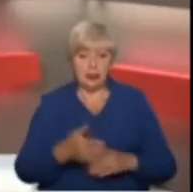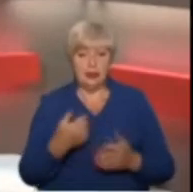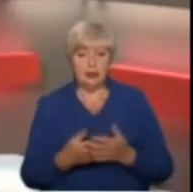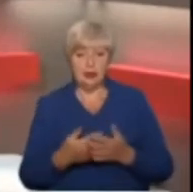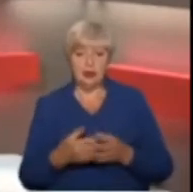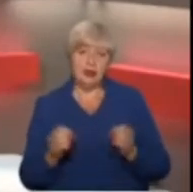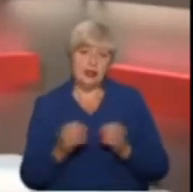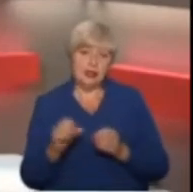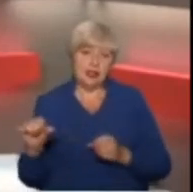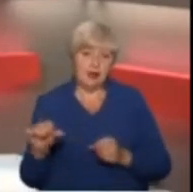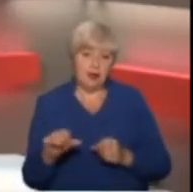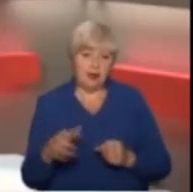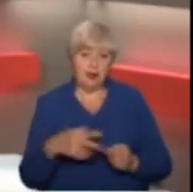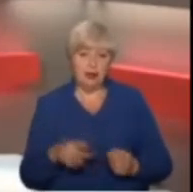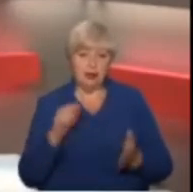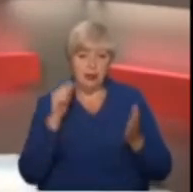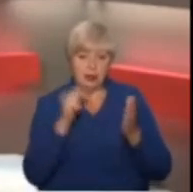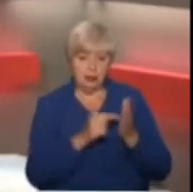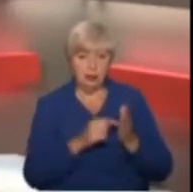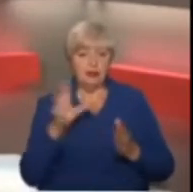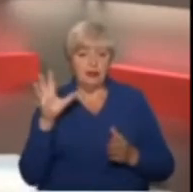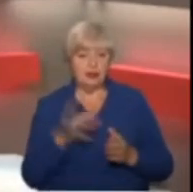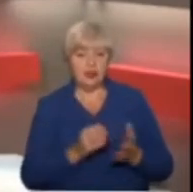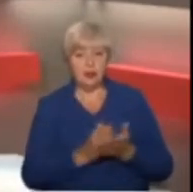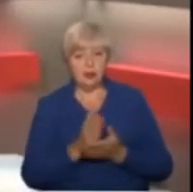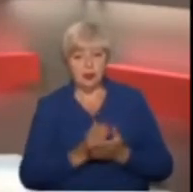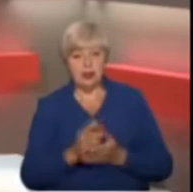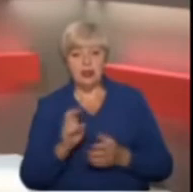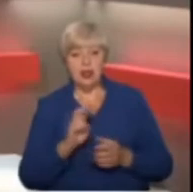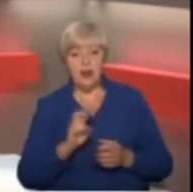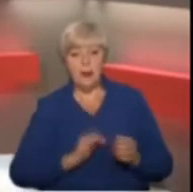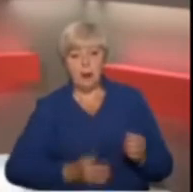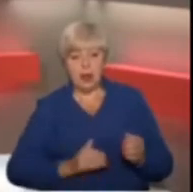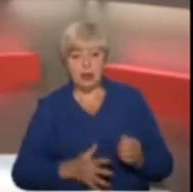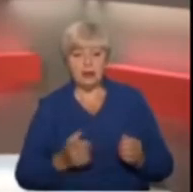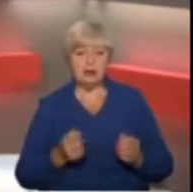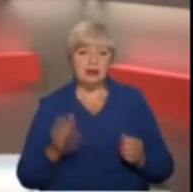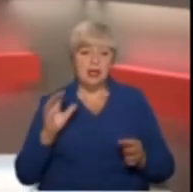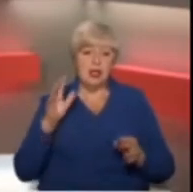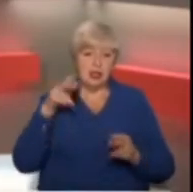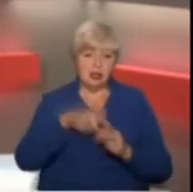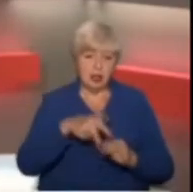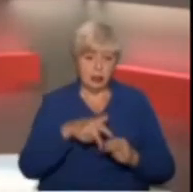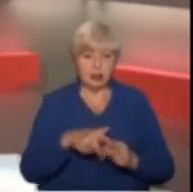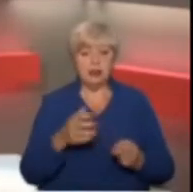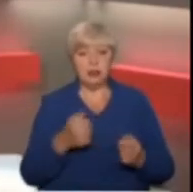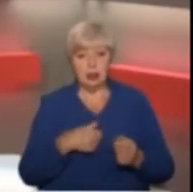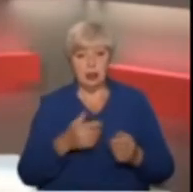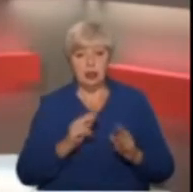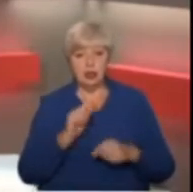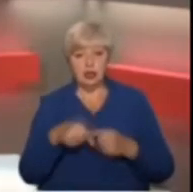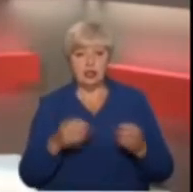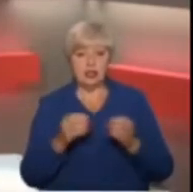10 хвилин. Натиснути треба усі послуги, бізнес, завантажити сертифікат. Після того, ви заповнюєте дані, і вам через 10